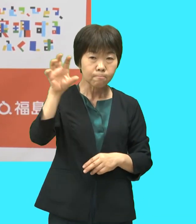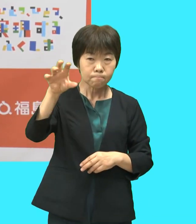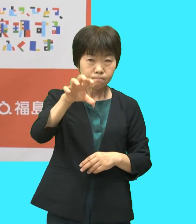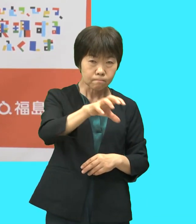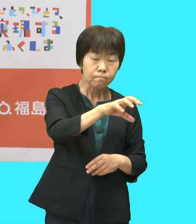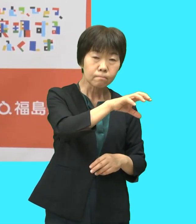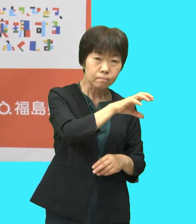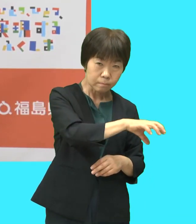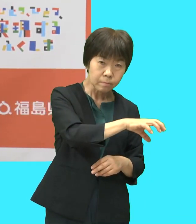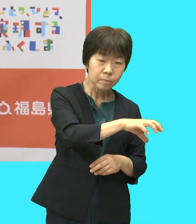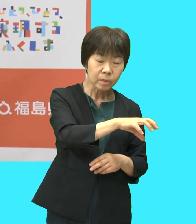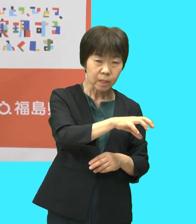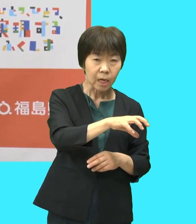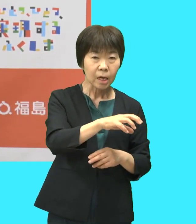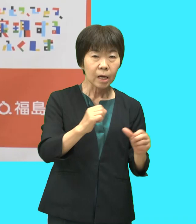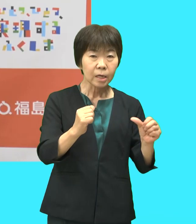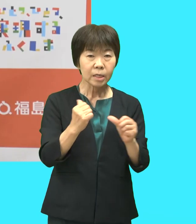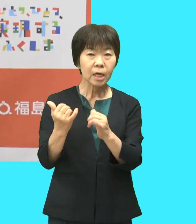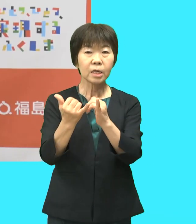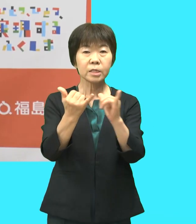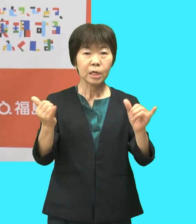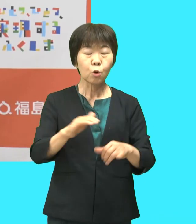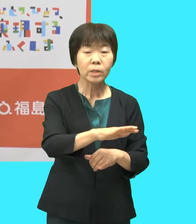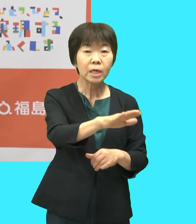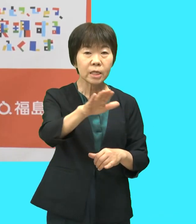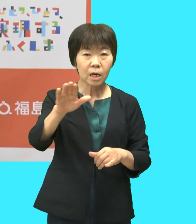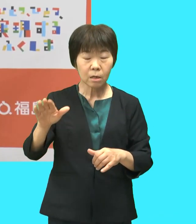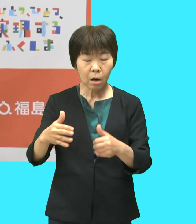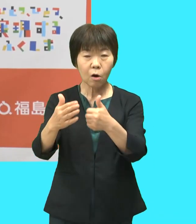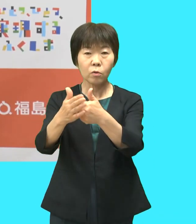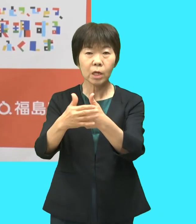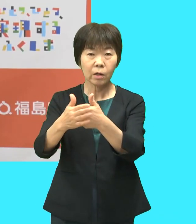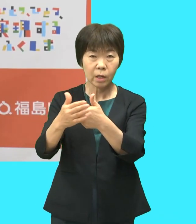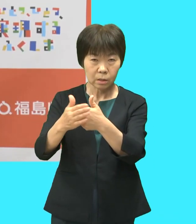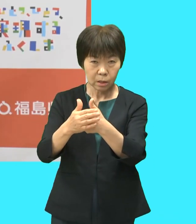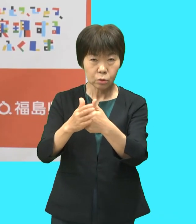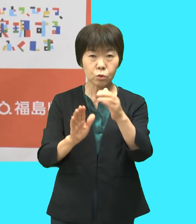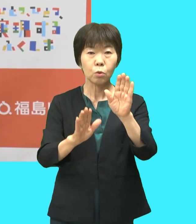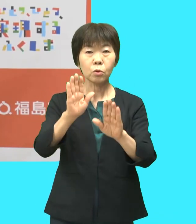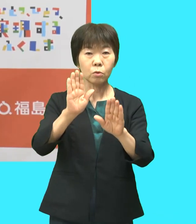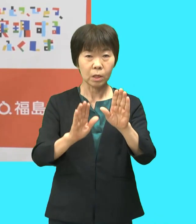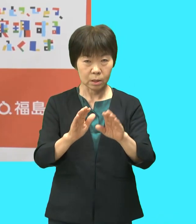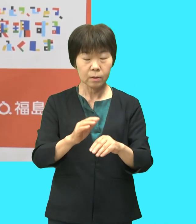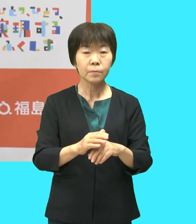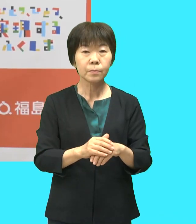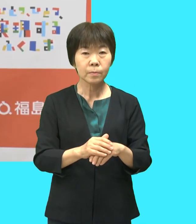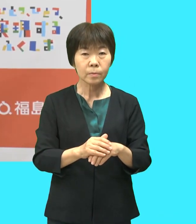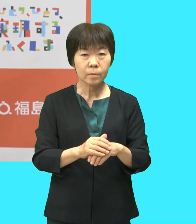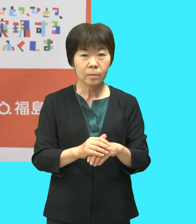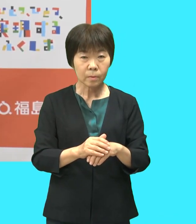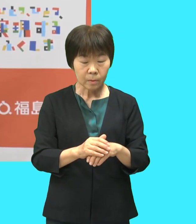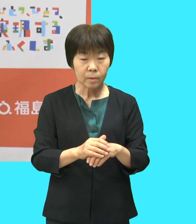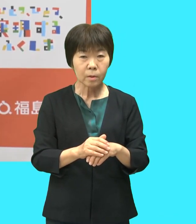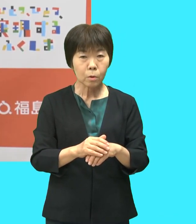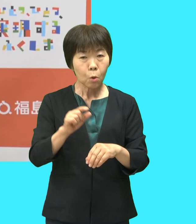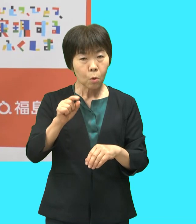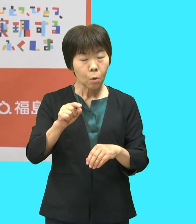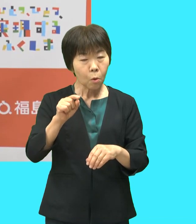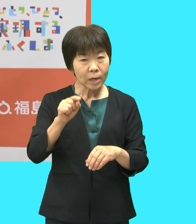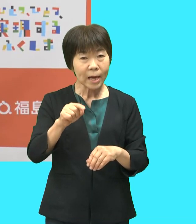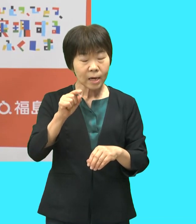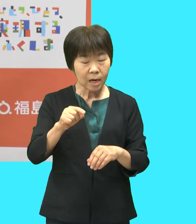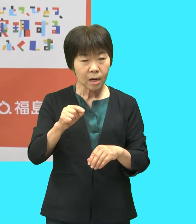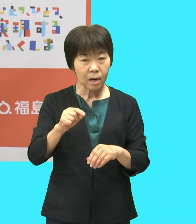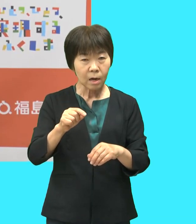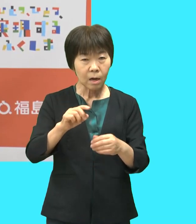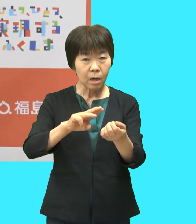全都道府県で今避難者の皆さんがお世話になっている状況であります。そういった状況がワクチン接